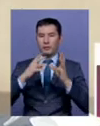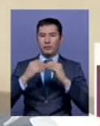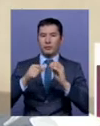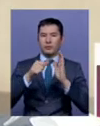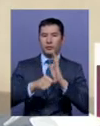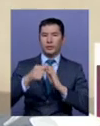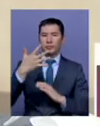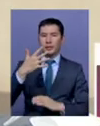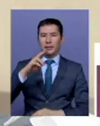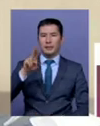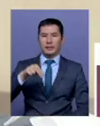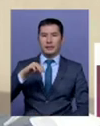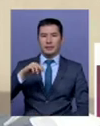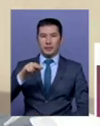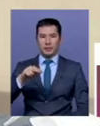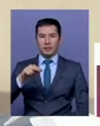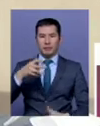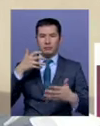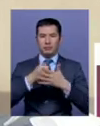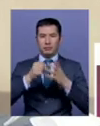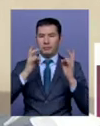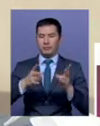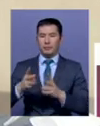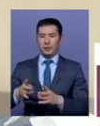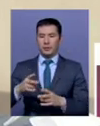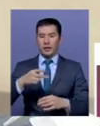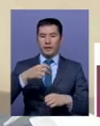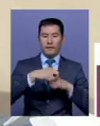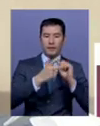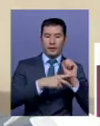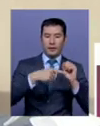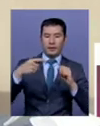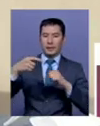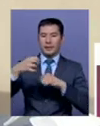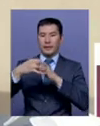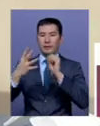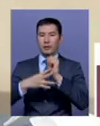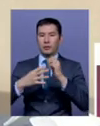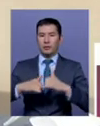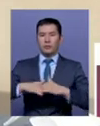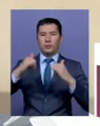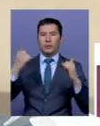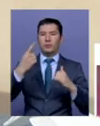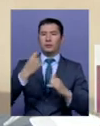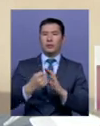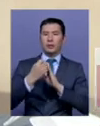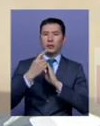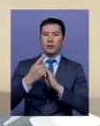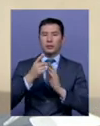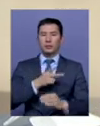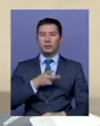65 происшествий. То уже за период 2018-2019 года количество возросло до 111 случаев, в которых